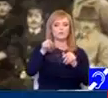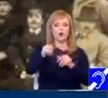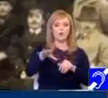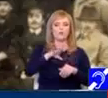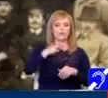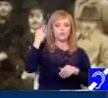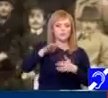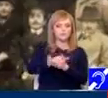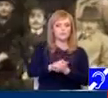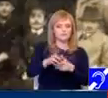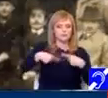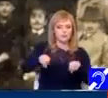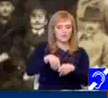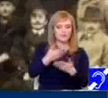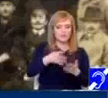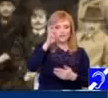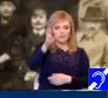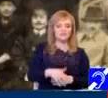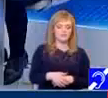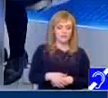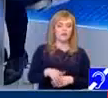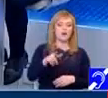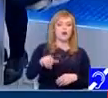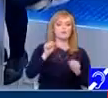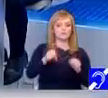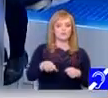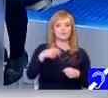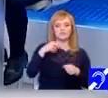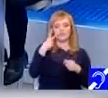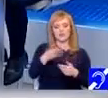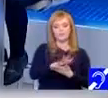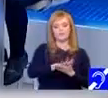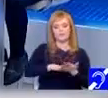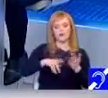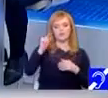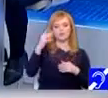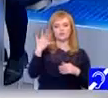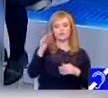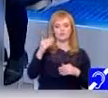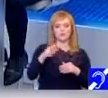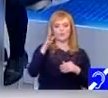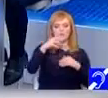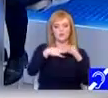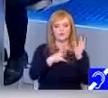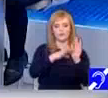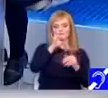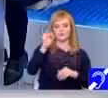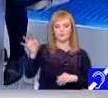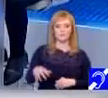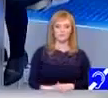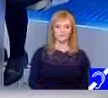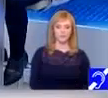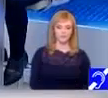Țării, va fi reabilitată din bani europeni. Emisiunea integrală o puteți urmări luni, 5 februarie, începând cu ora